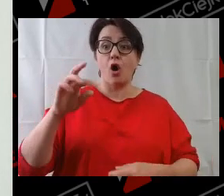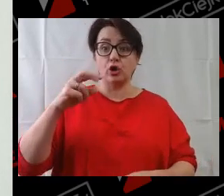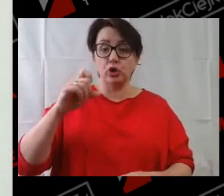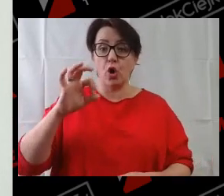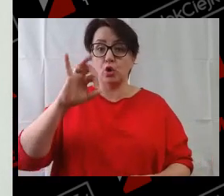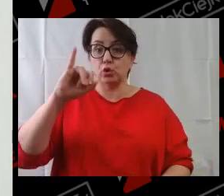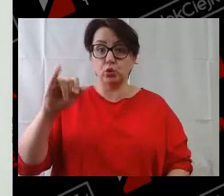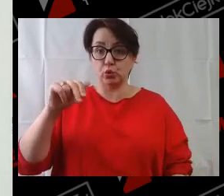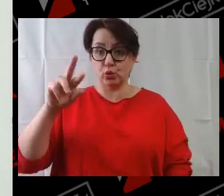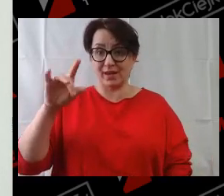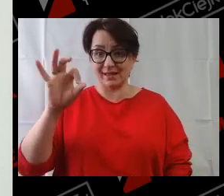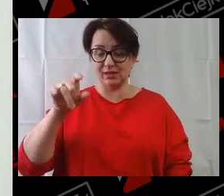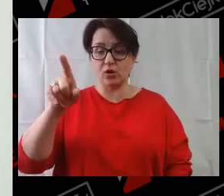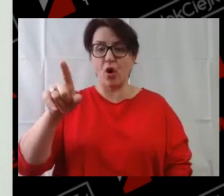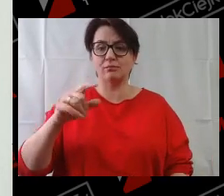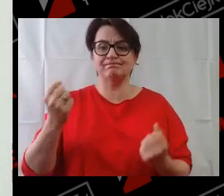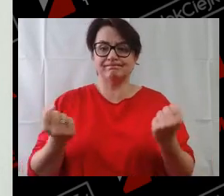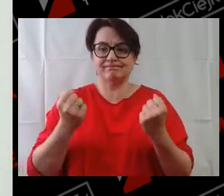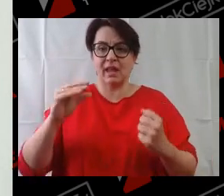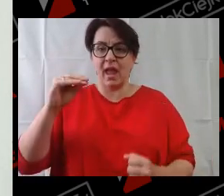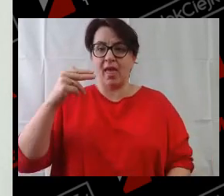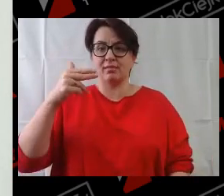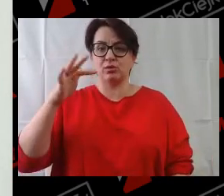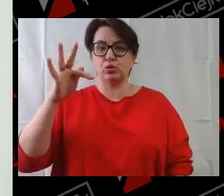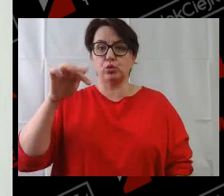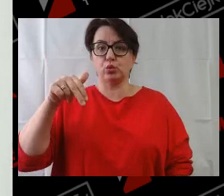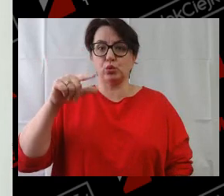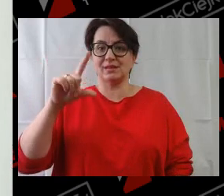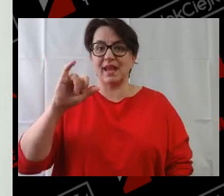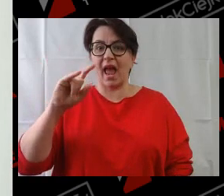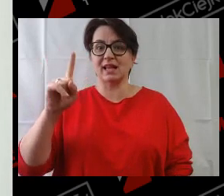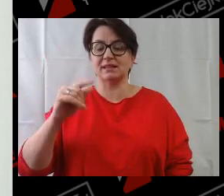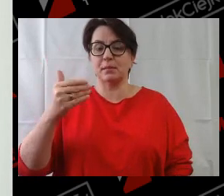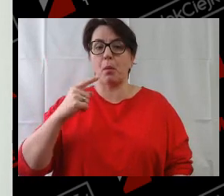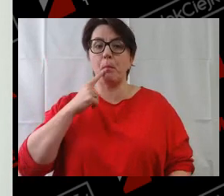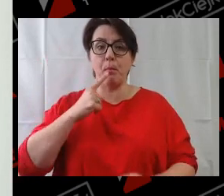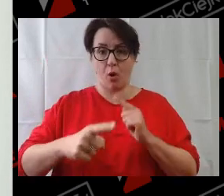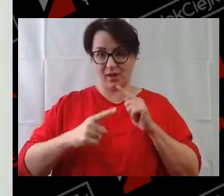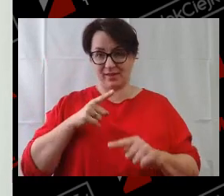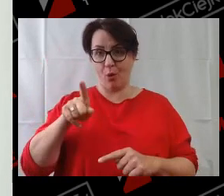jest próbą rewolucyjnego wprowadzenia